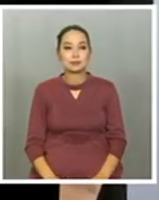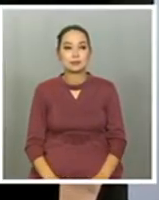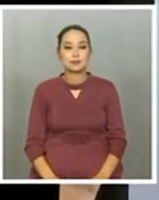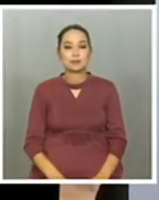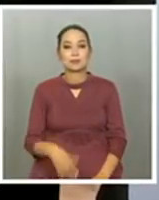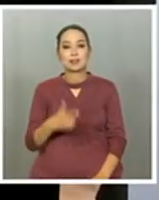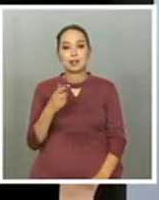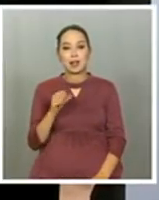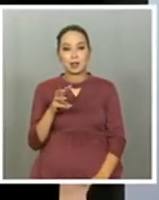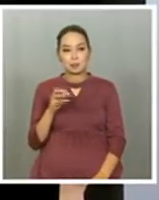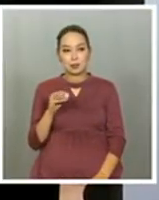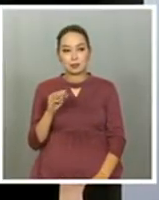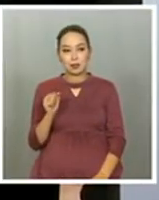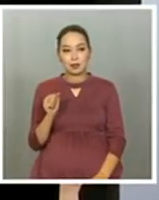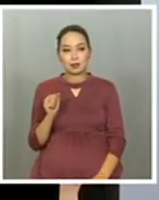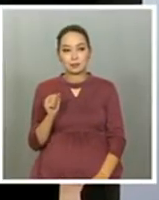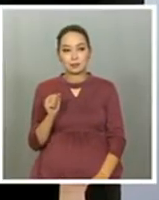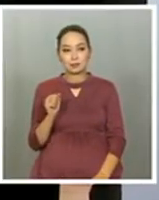Гамета,